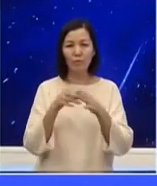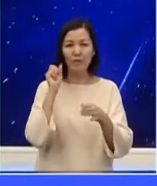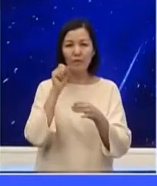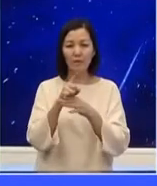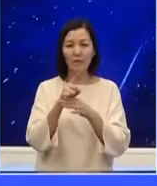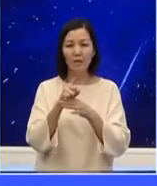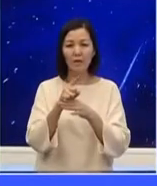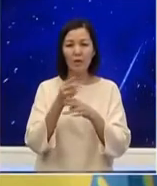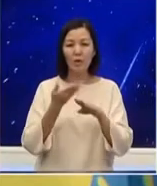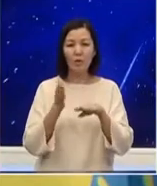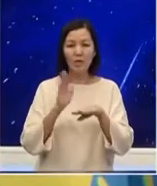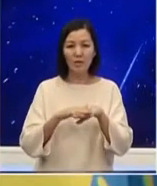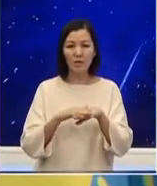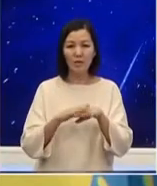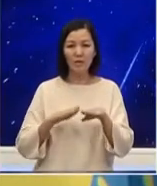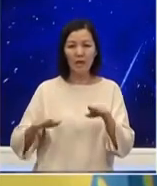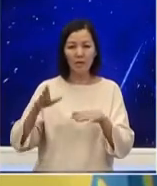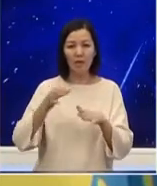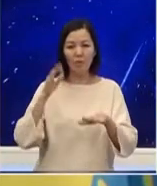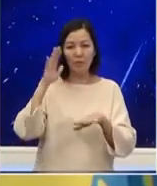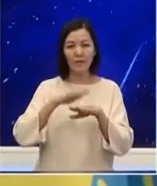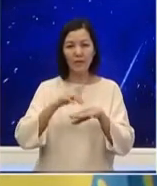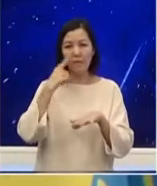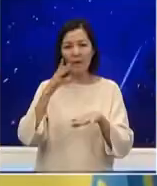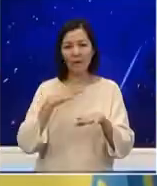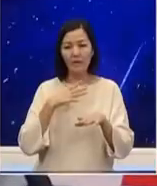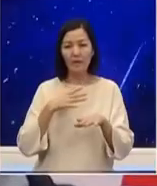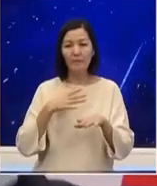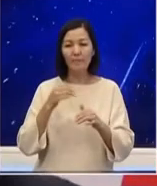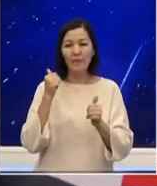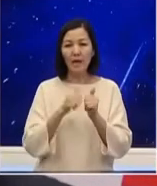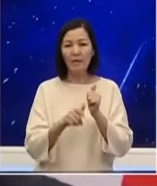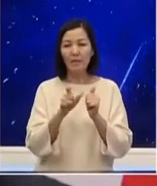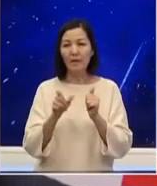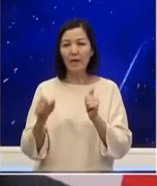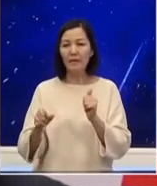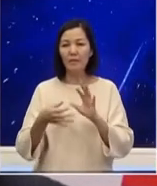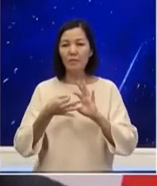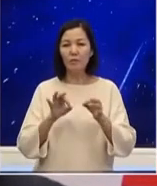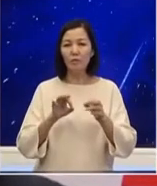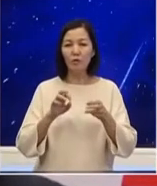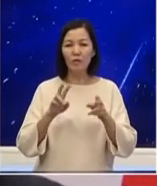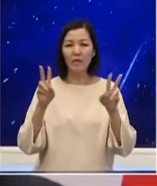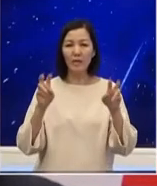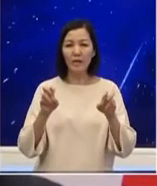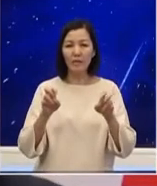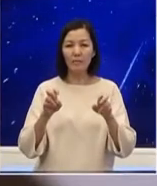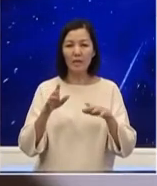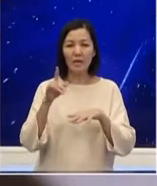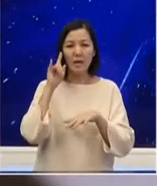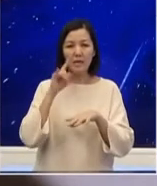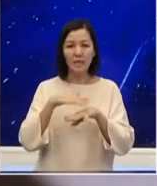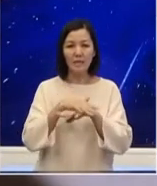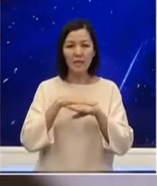жауапкершілік жүгі салмақты екенін аймақ басшысы айтты. Амандық Баталов әрбірі түйткілді мәселелердің түйінін тарқатып, ел дамуына